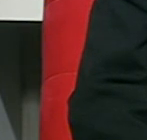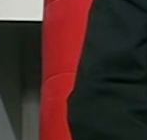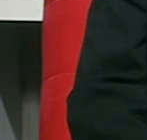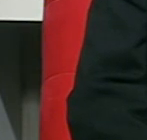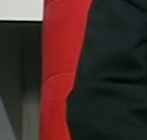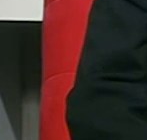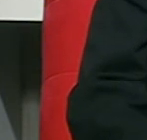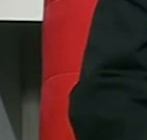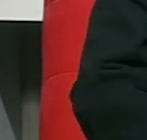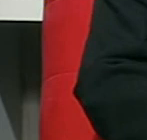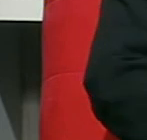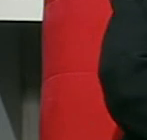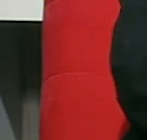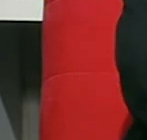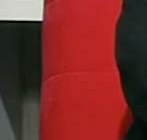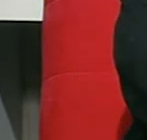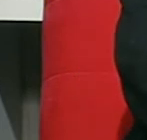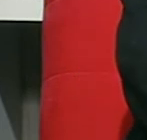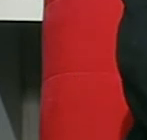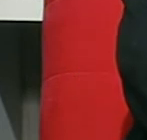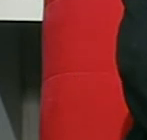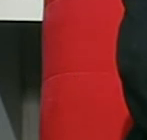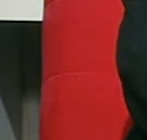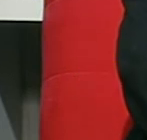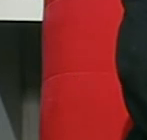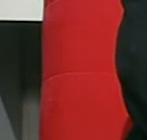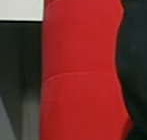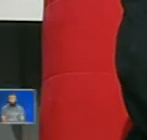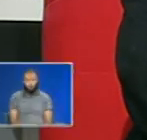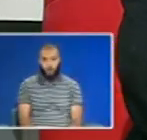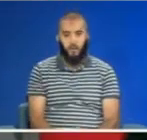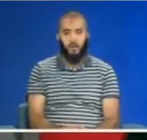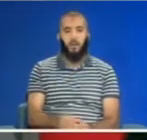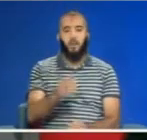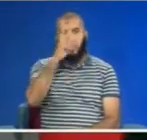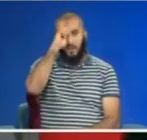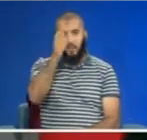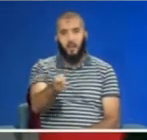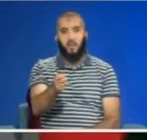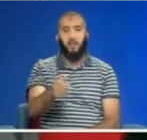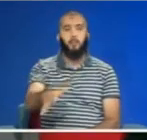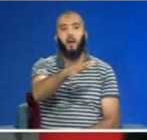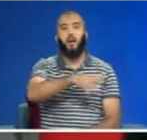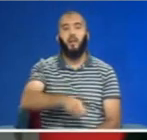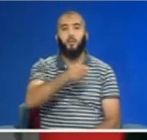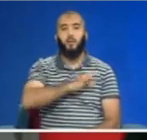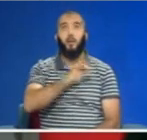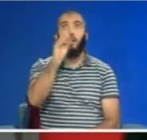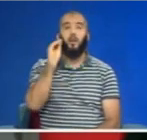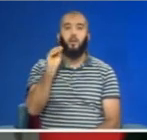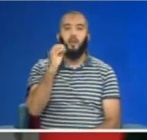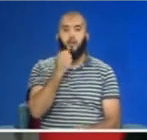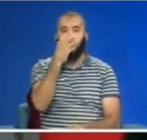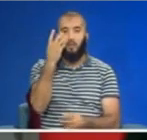والتسليم. مشاهدينا الكرام، السلام عليكم ورحمة الله وبركاته، حيكم وأرحب بكم معنا ضمن هذه الحلقة